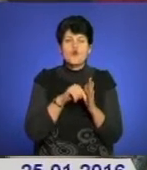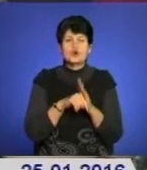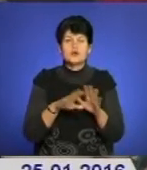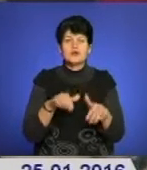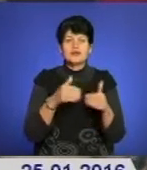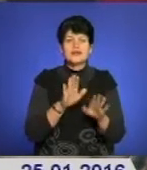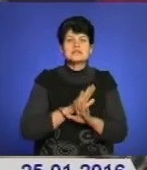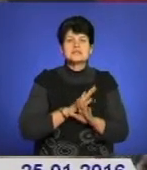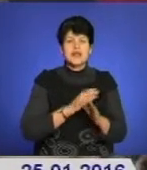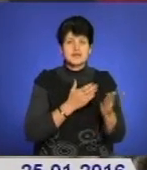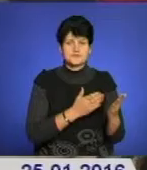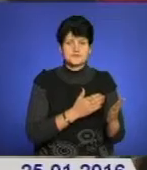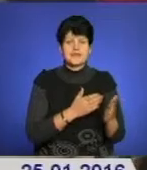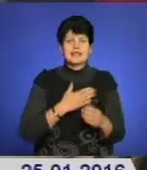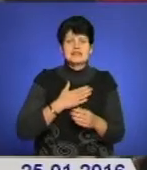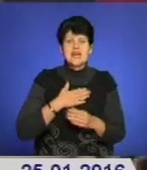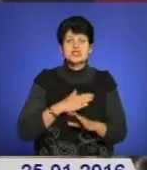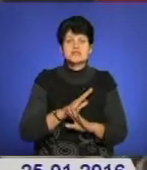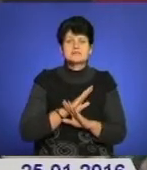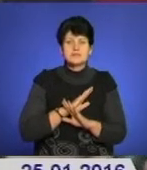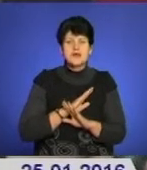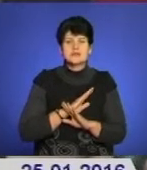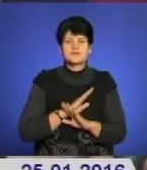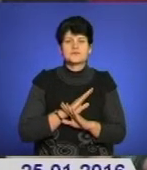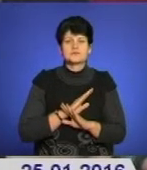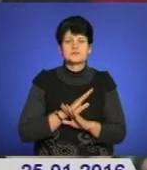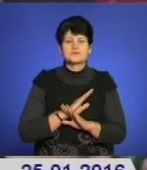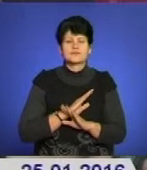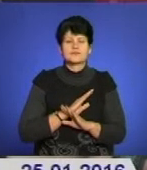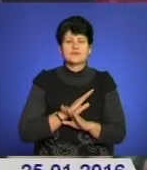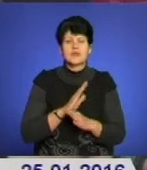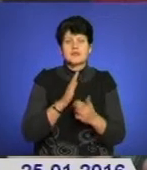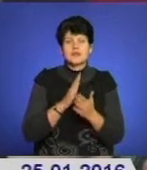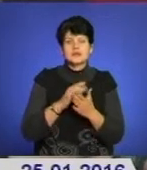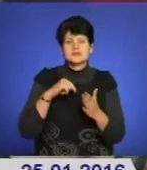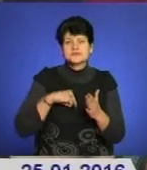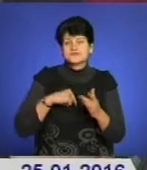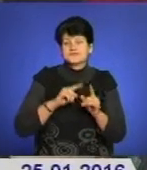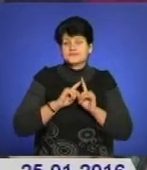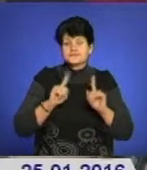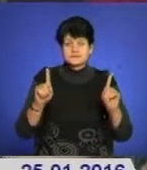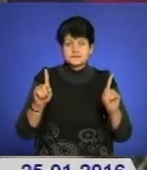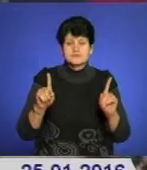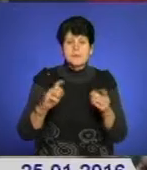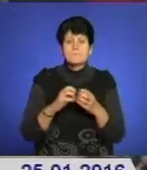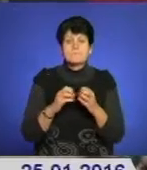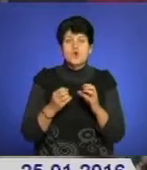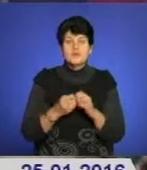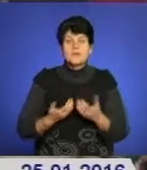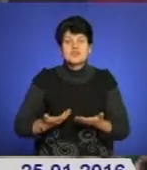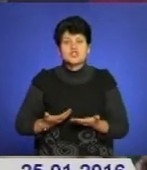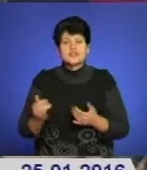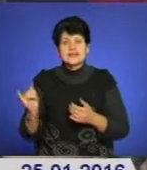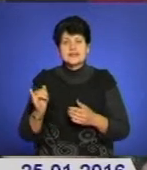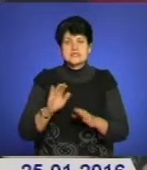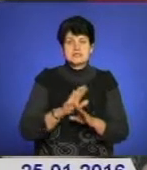смерті придумали. Наша смерть дуже таки несе філософське забарвлення. Проблема життя і смерті